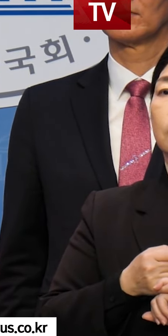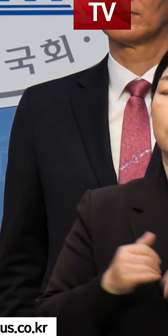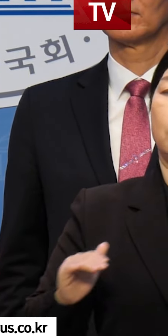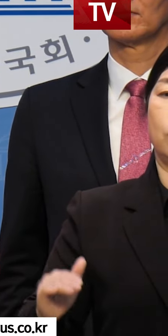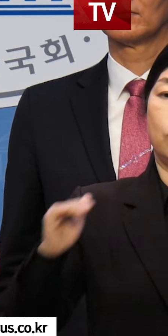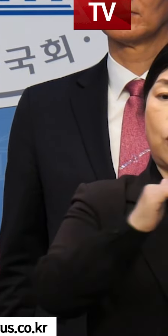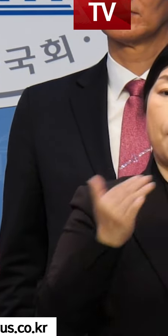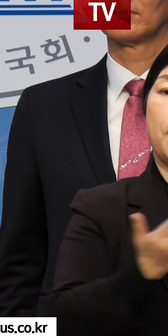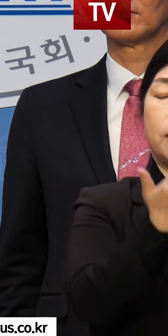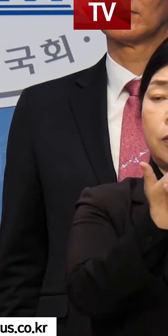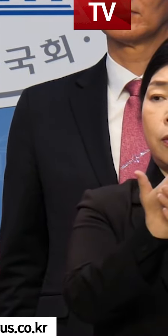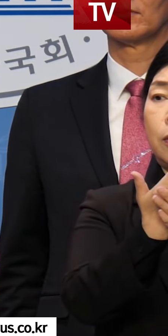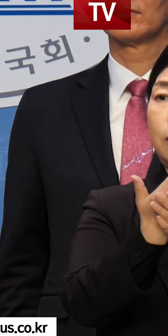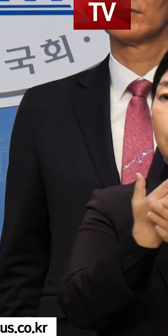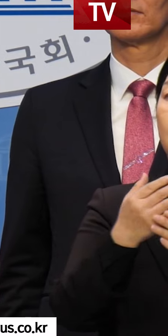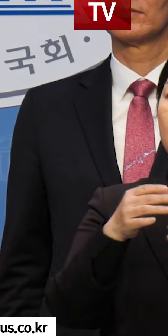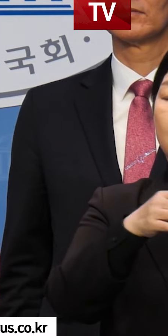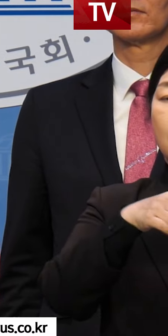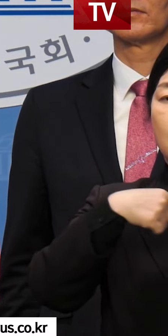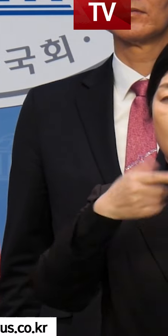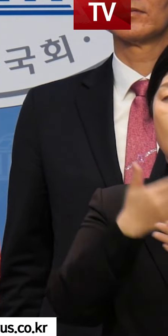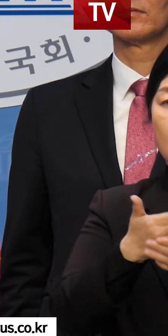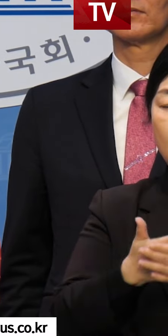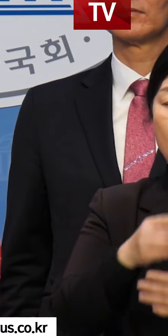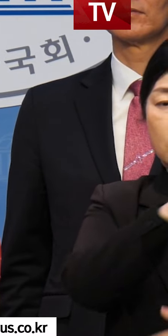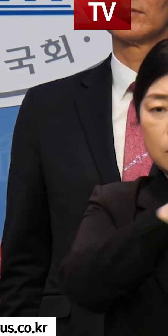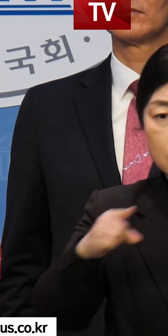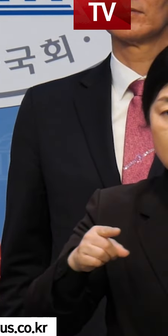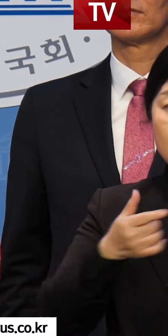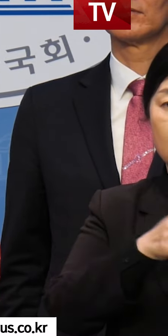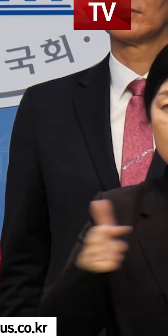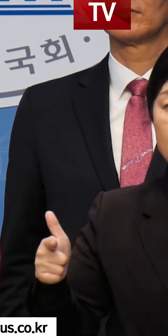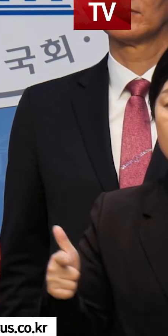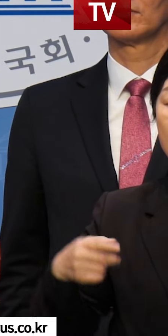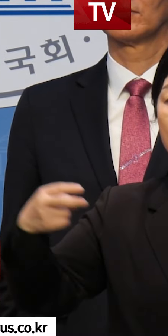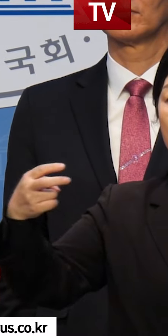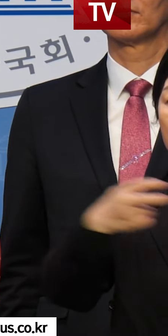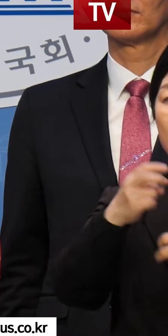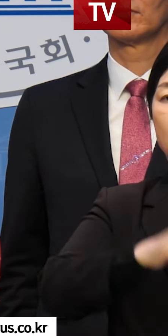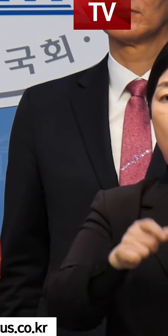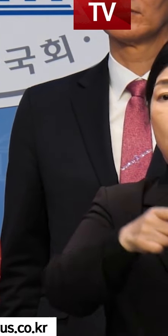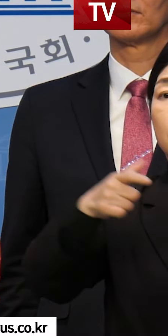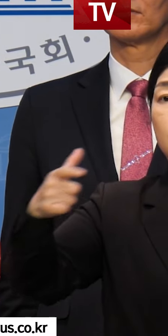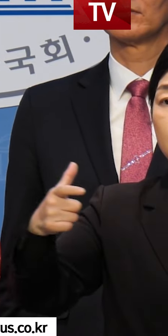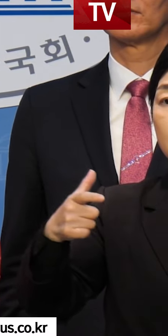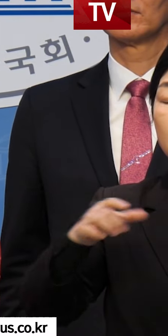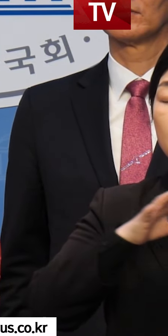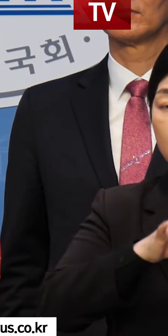균형 발전을 이끌어 달라며 GTX 등 교통망